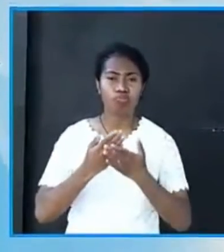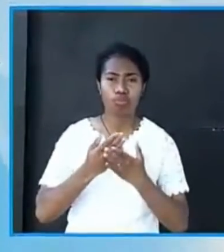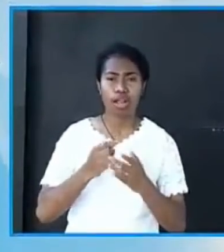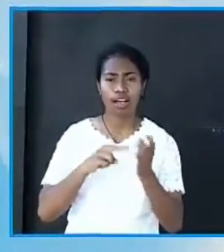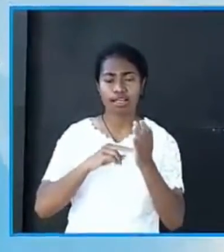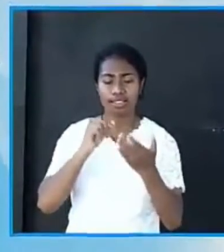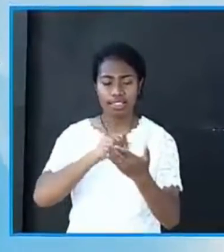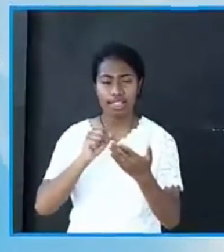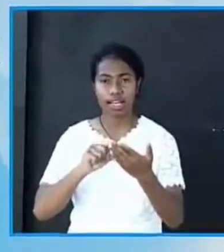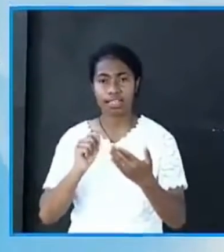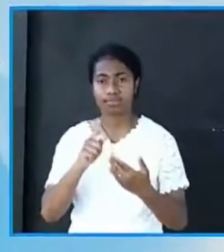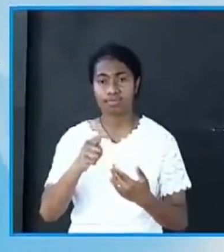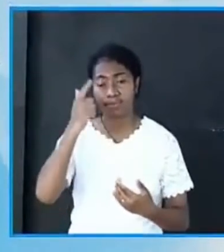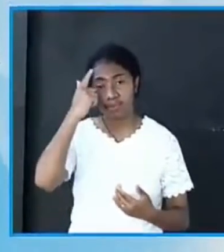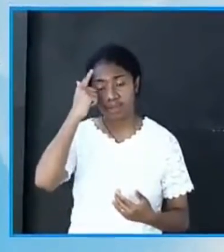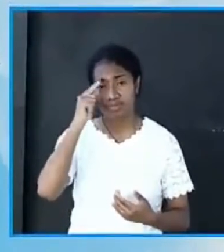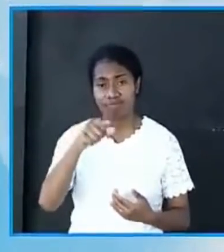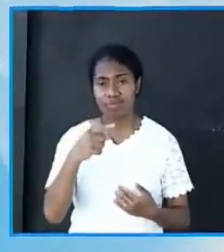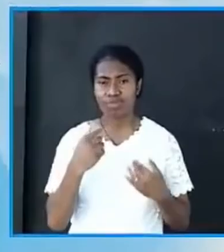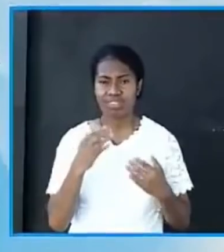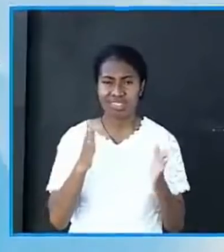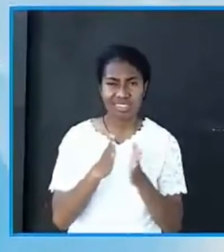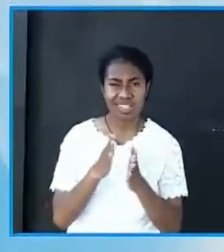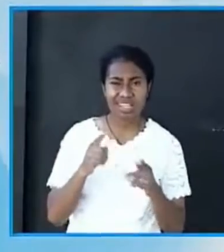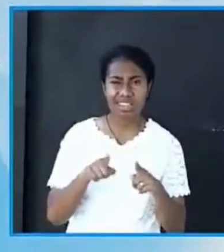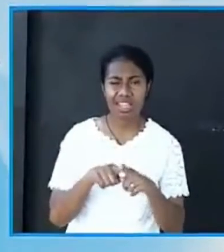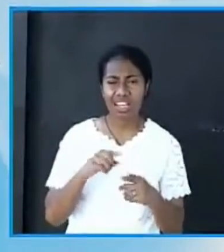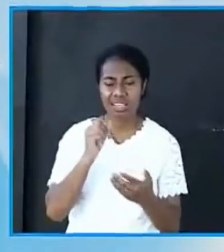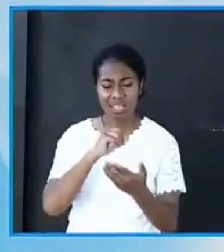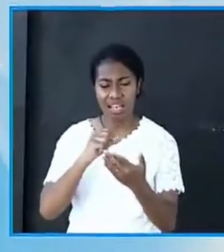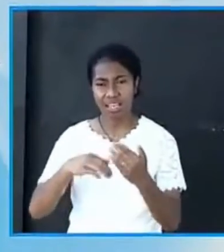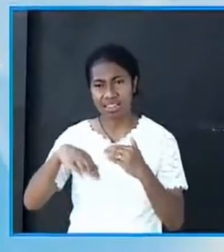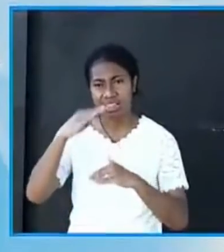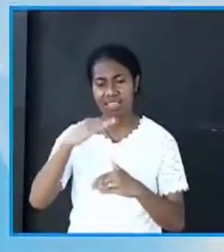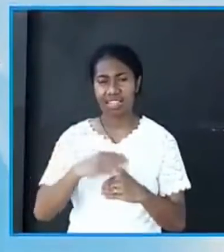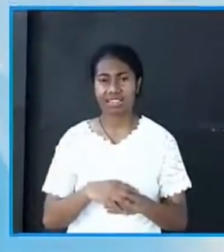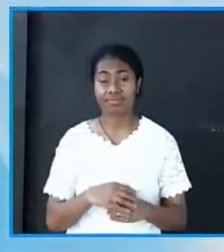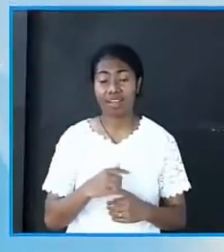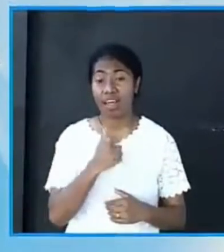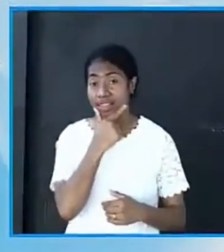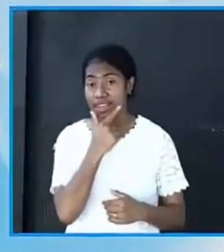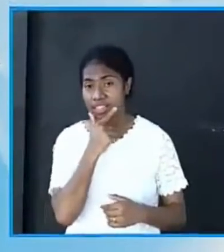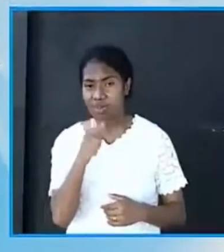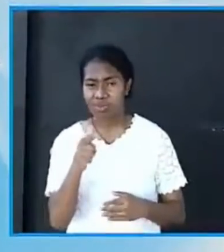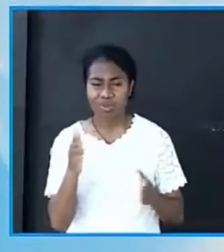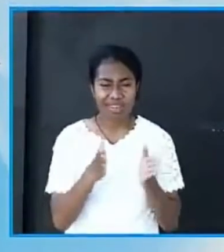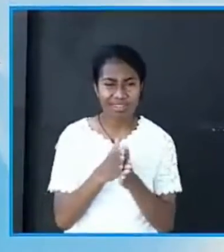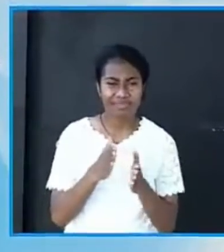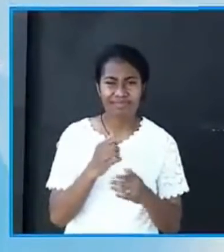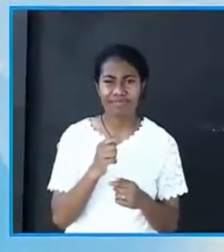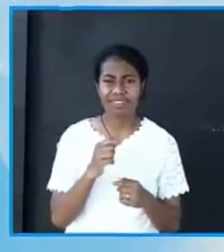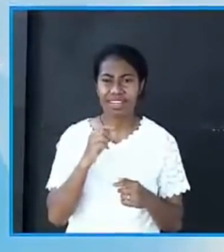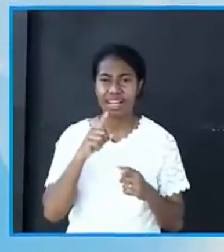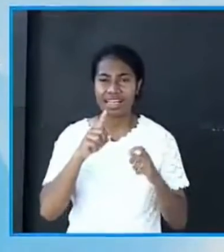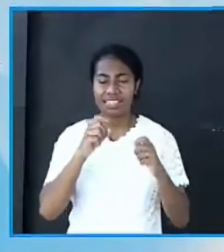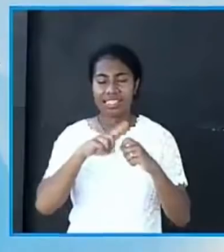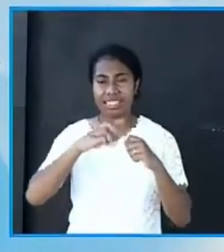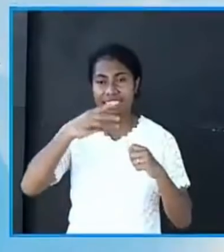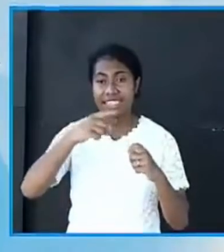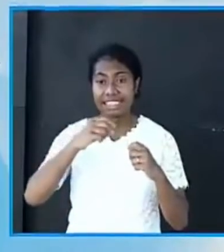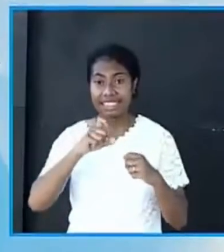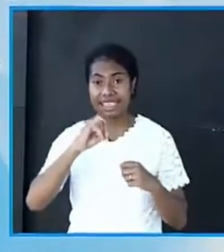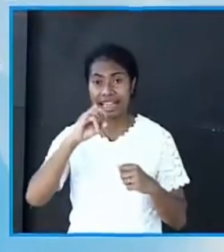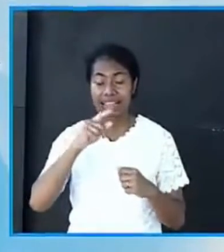tahu kapan Harus tersenyum sedikit bernilai tinggi tertawa adalah hal yang kecil tapi penting memupuk